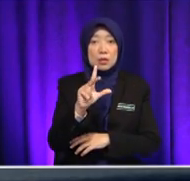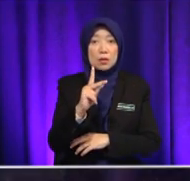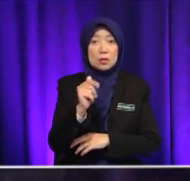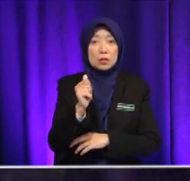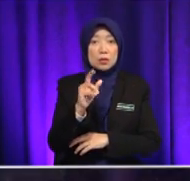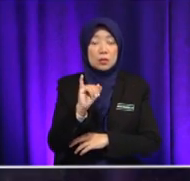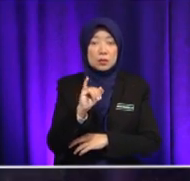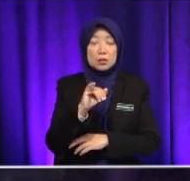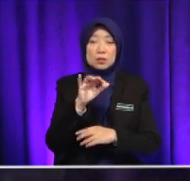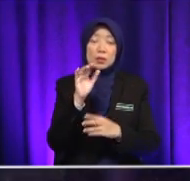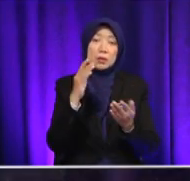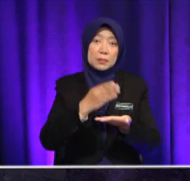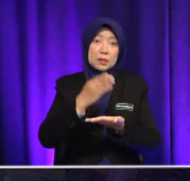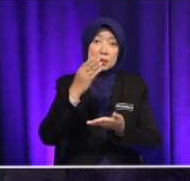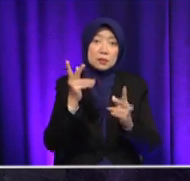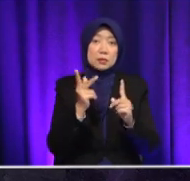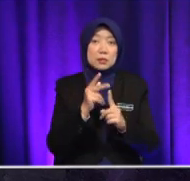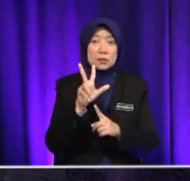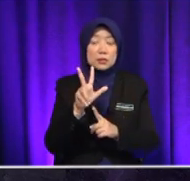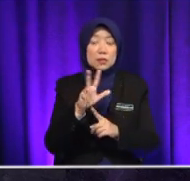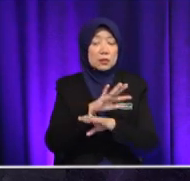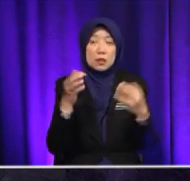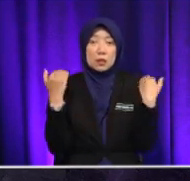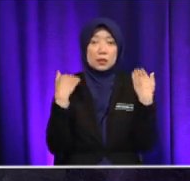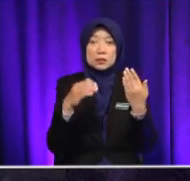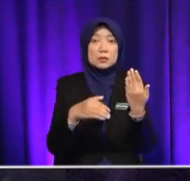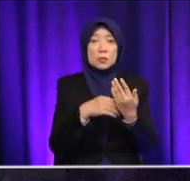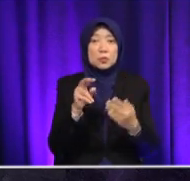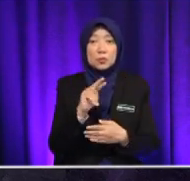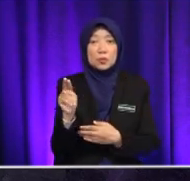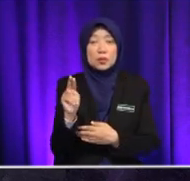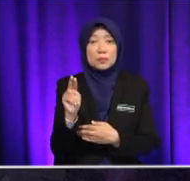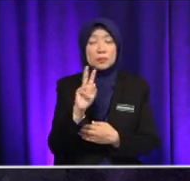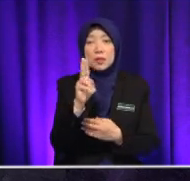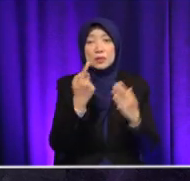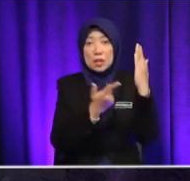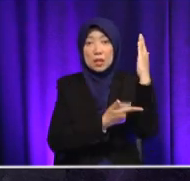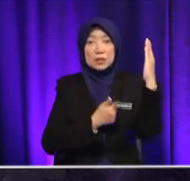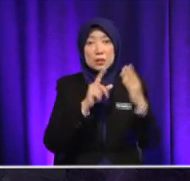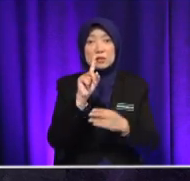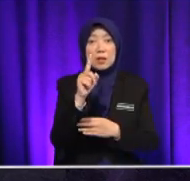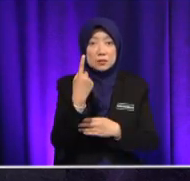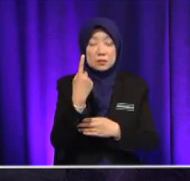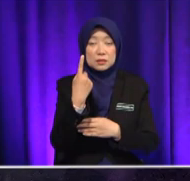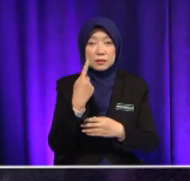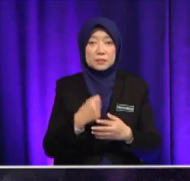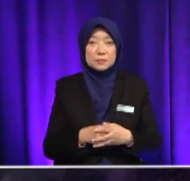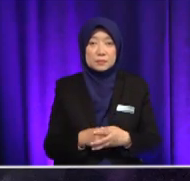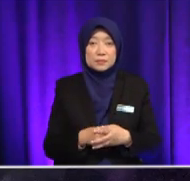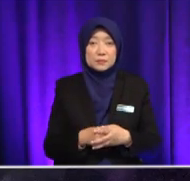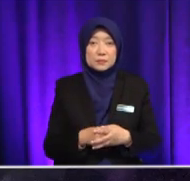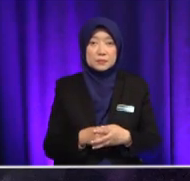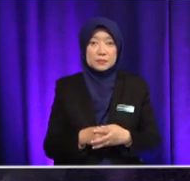bika yang ketiga tiada apa-apa campuran. Okay. Kita hanya campurkan latex sahaja. Latex sahaja. Okey, so ini kita